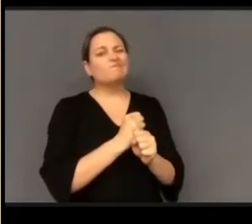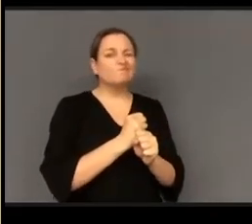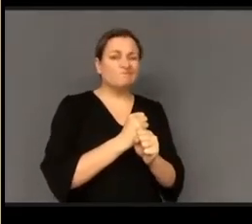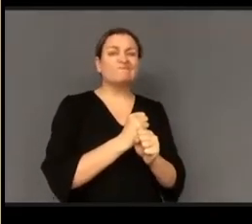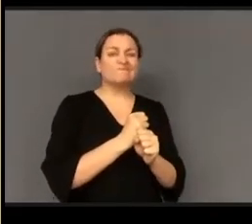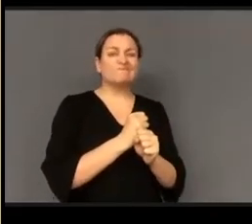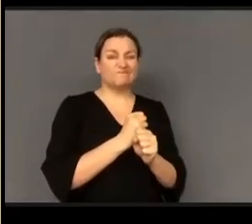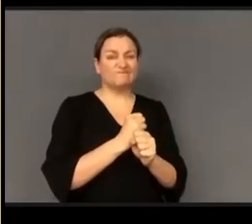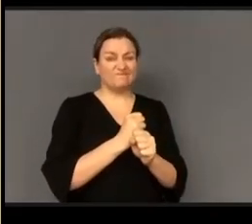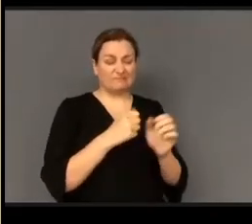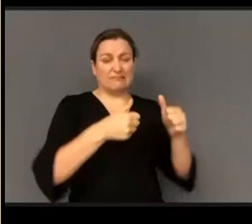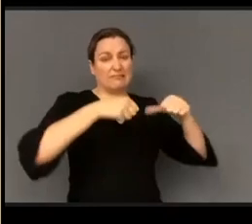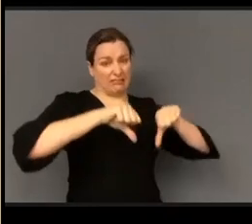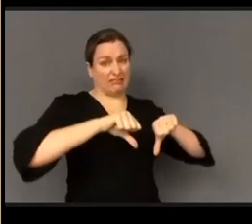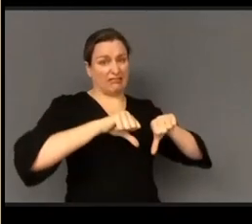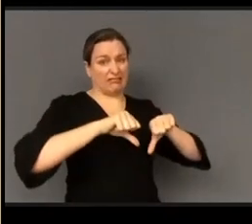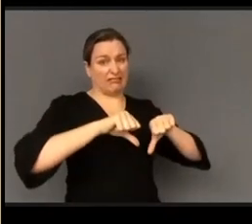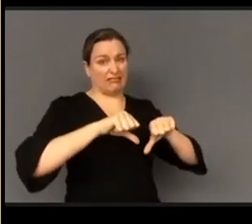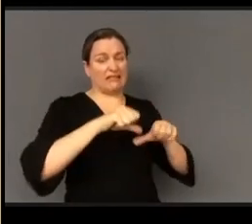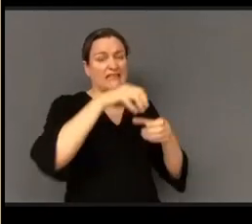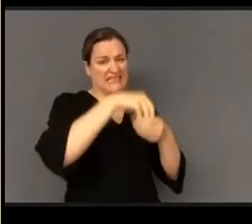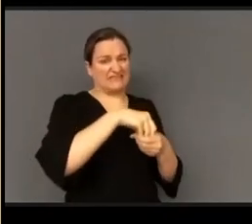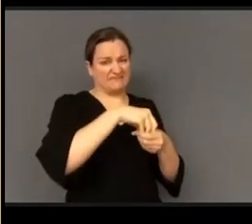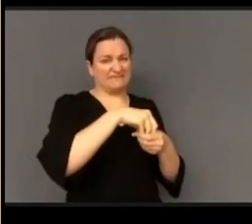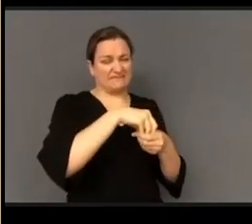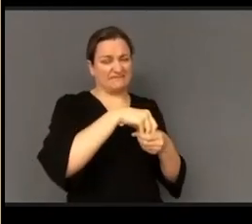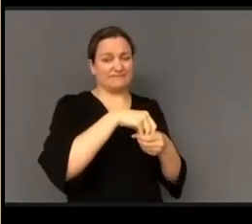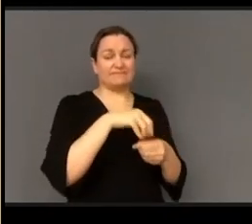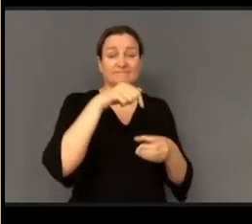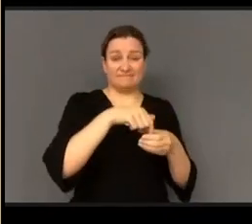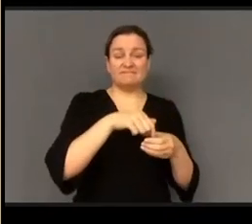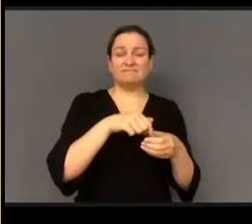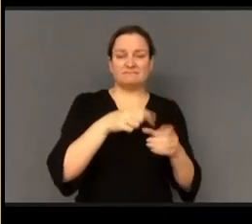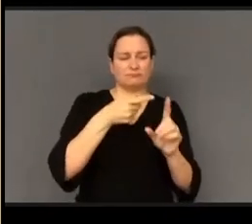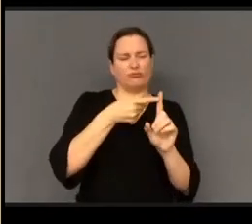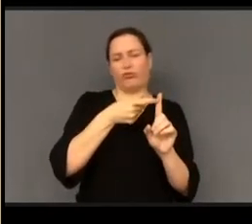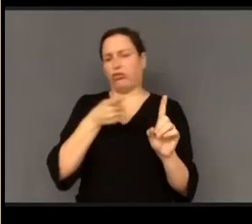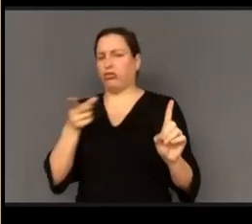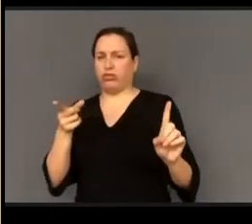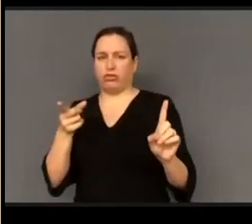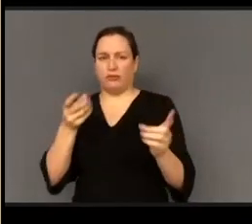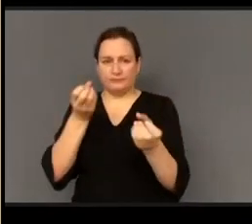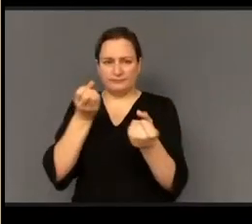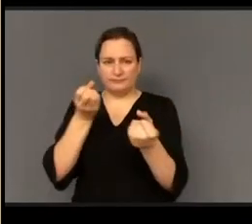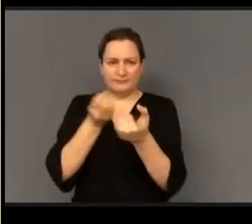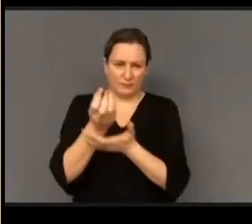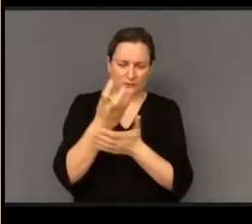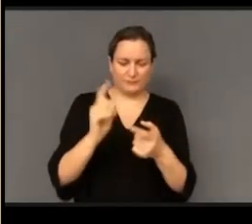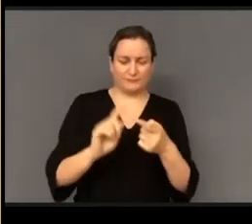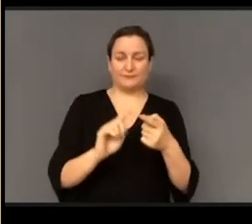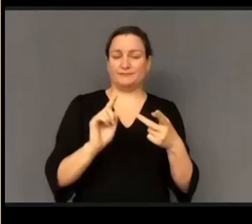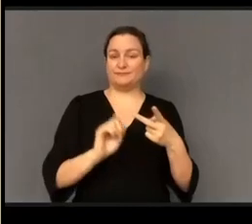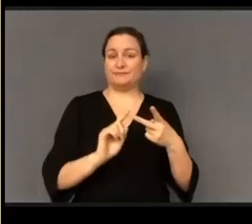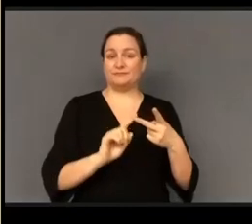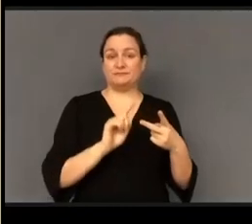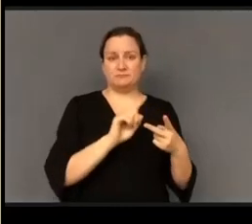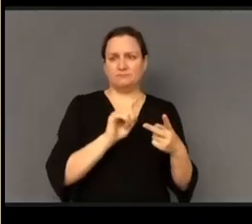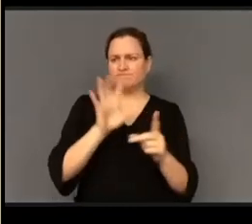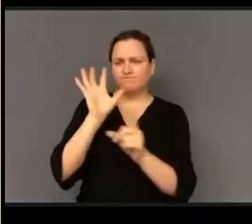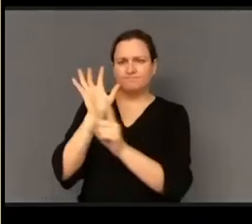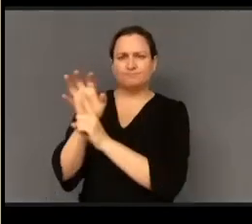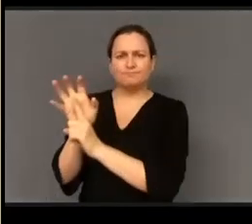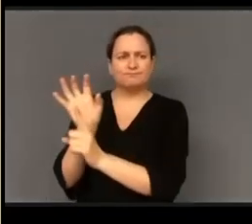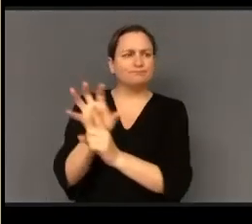problèmes qui menacent la sécurité des personnes et la liberté des activités économiques et